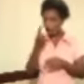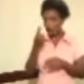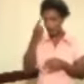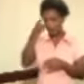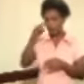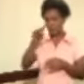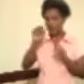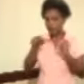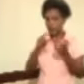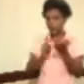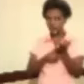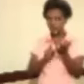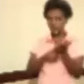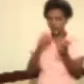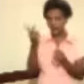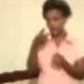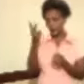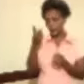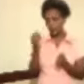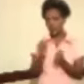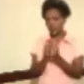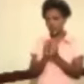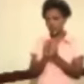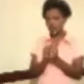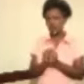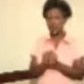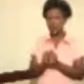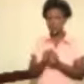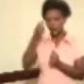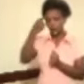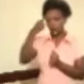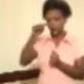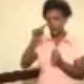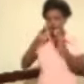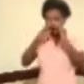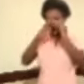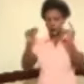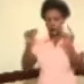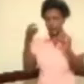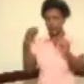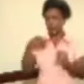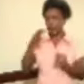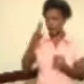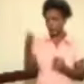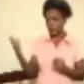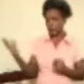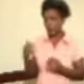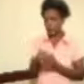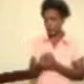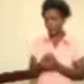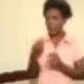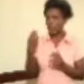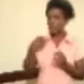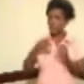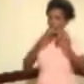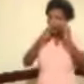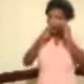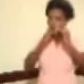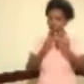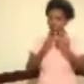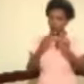vite répondre à la question journaliste. Là. Oui, dans le fait de camp, il y a deux catégories de camps. Il y a des camps qui sont sur